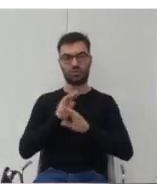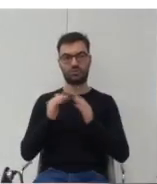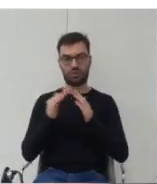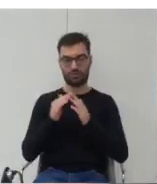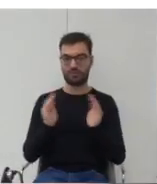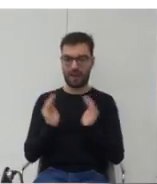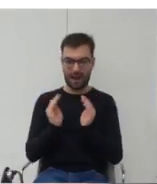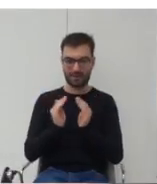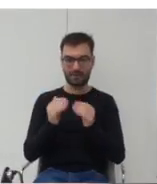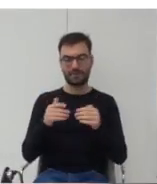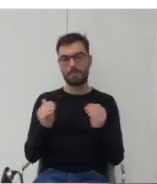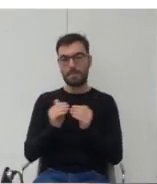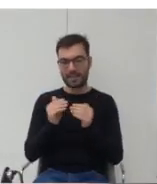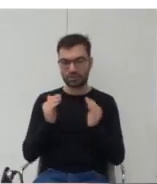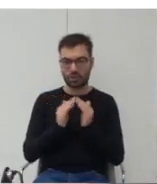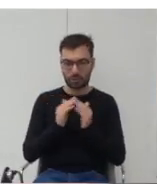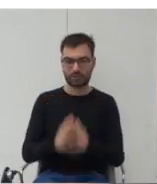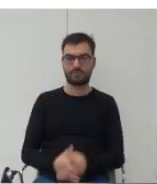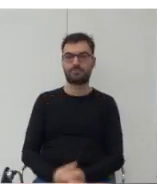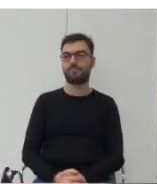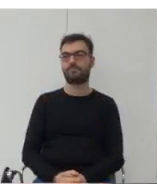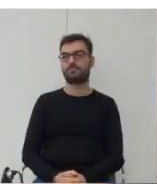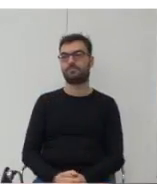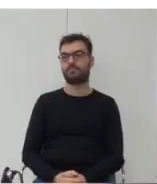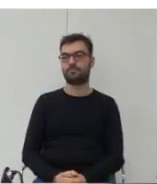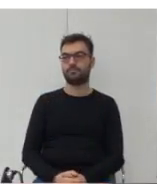schronienia, tego małego mikrodomku.